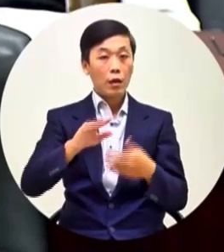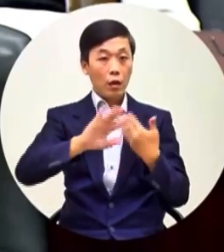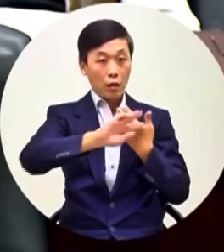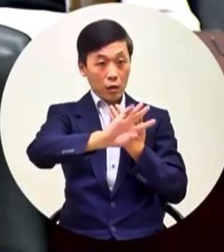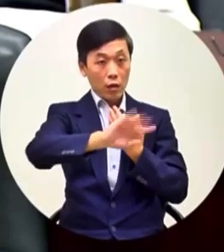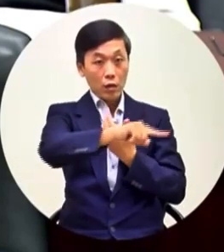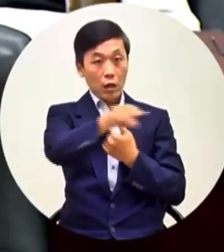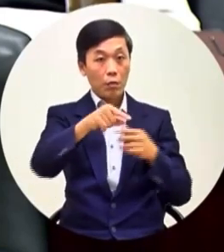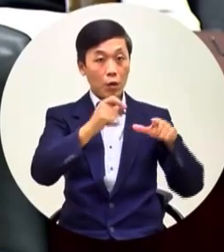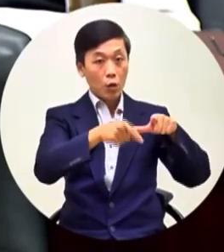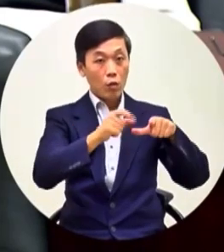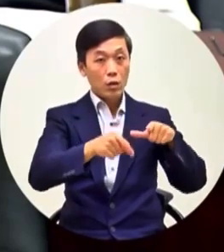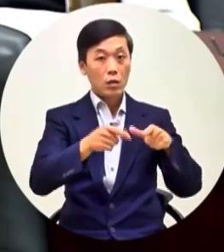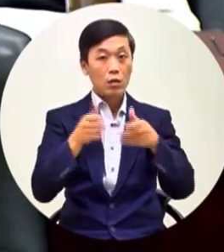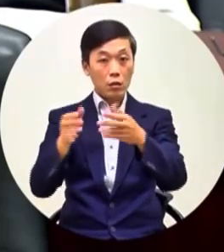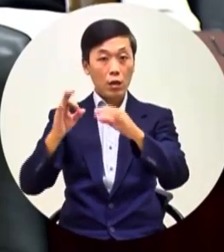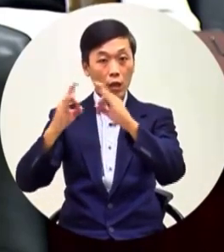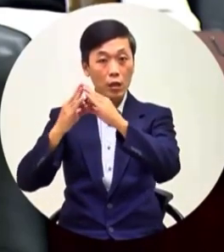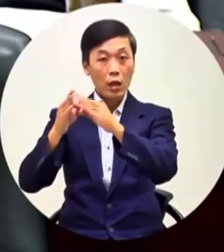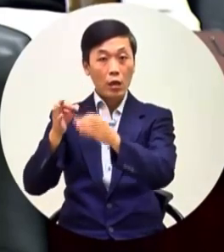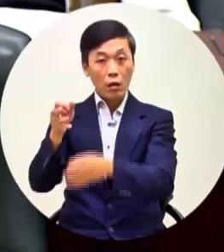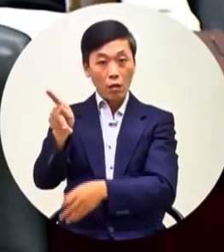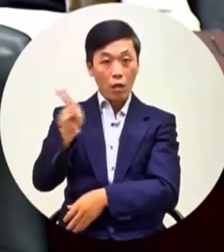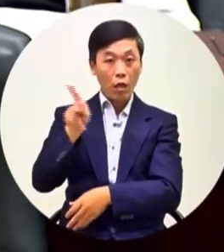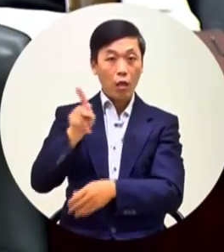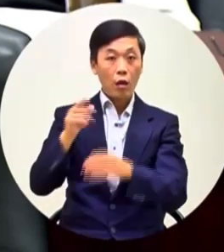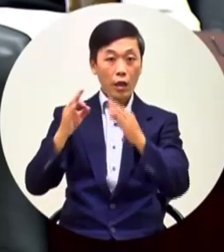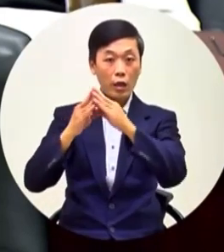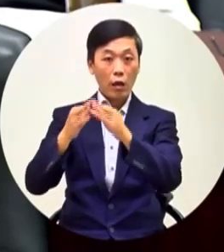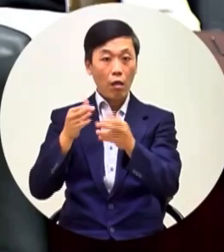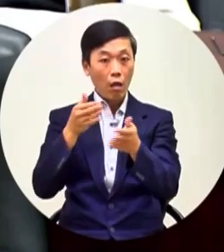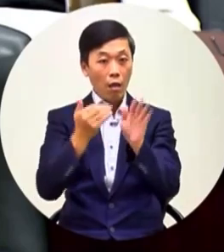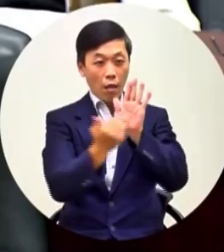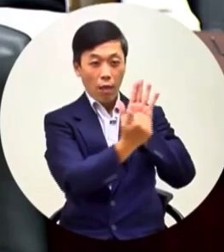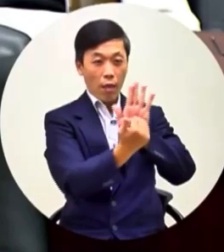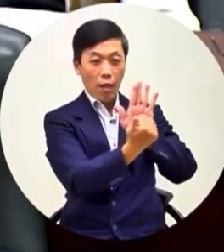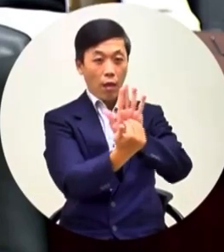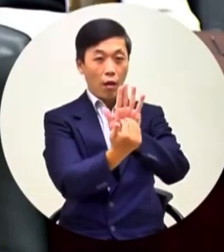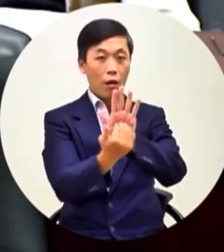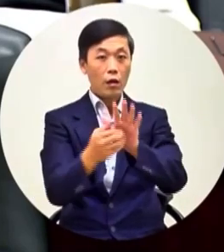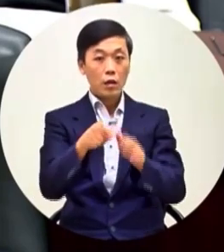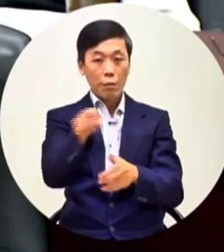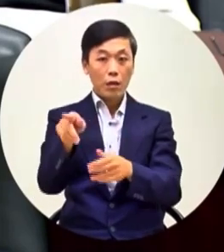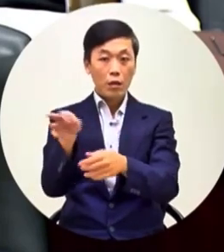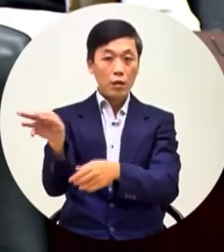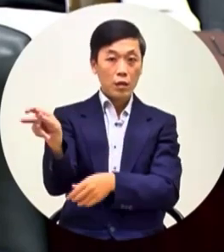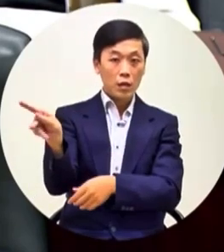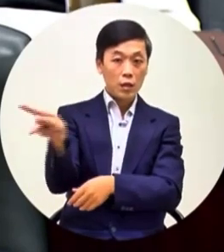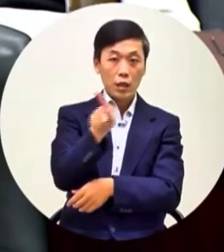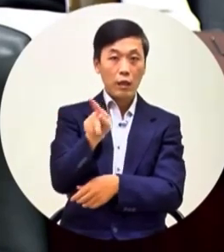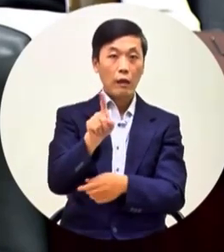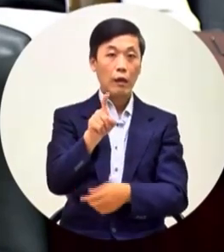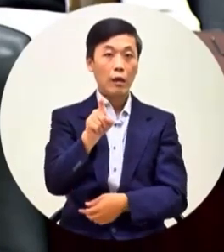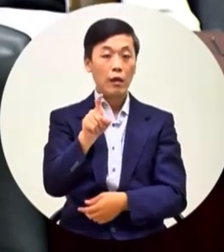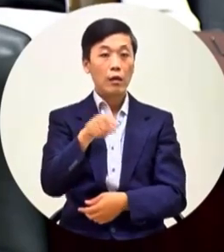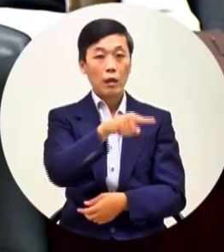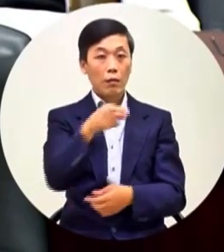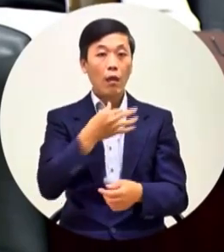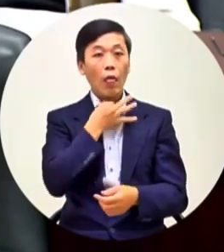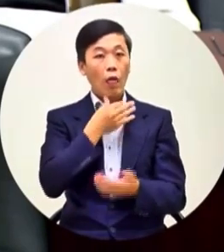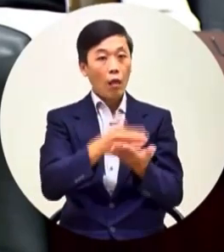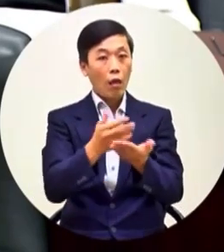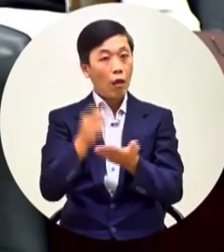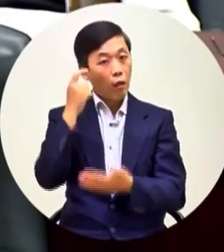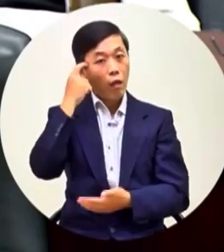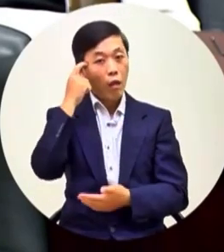纾困贷款的时候，被银行卡关，没有办法正式的申请到这些贷款，要纾困的人得不到纾困的